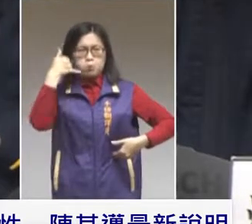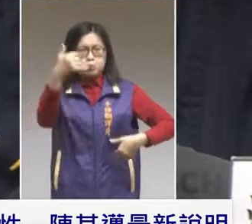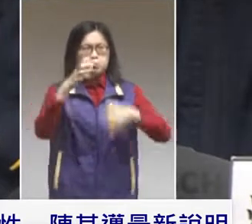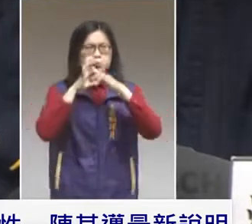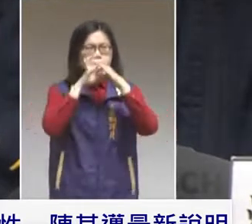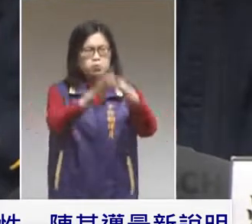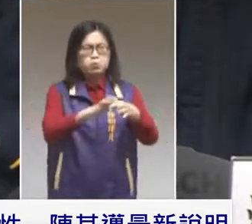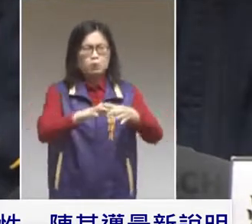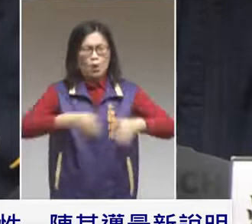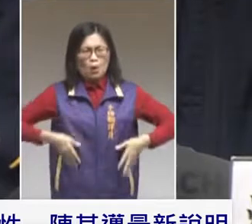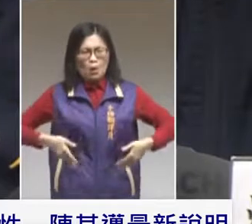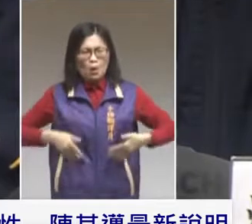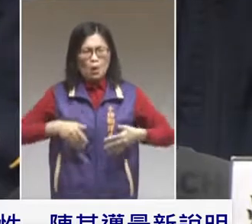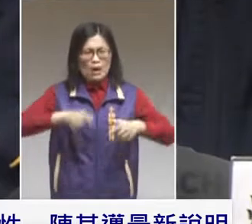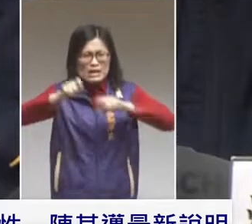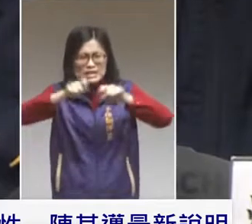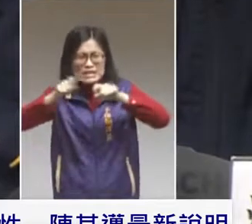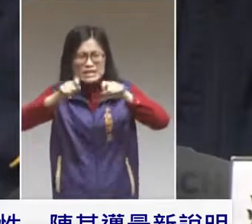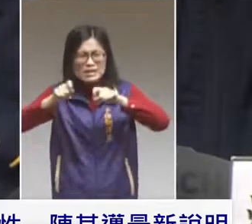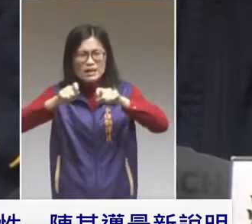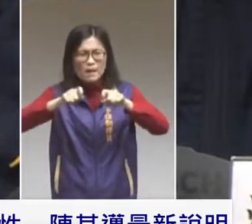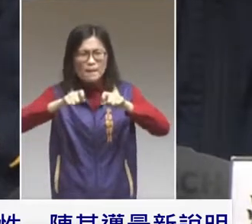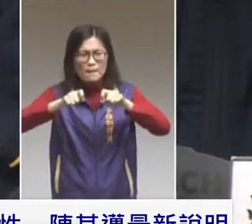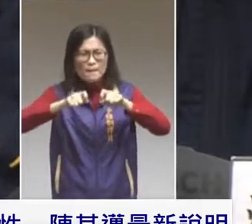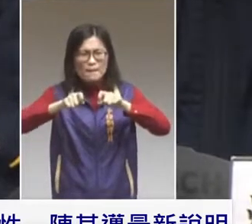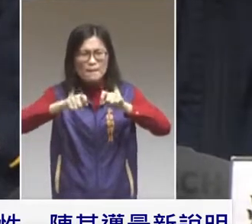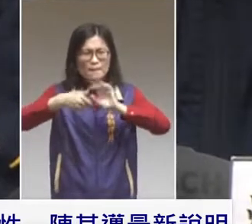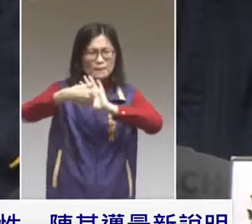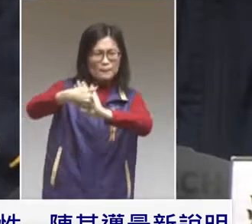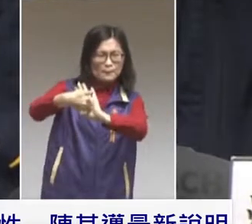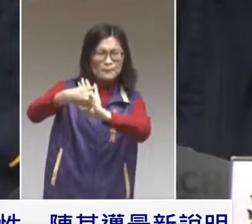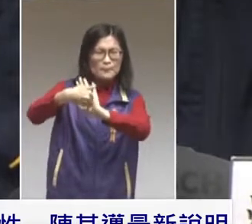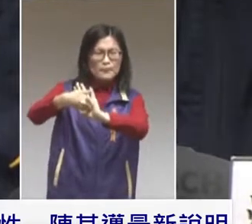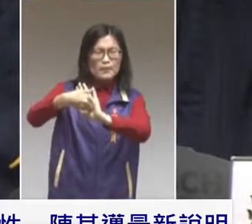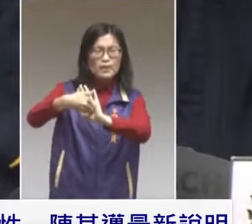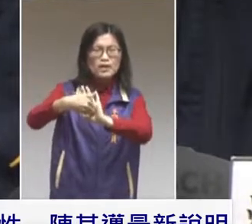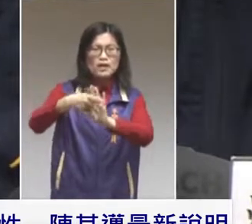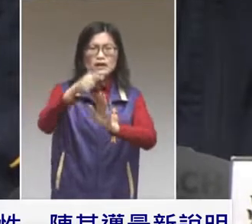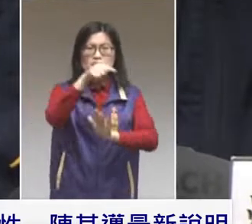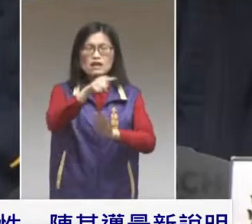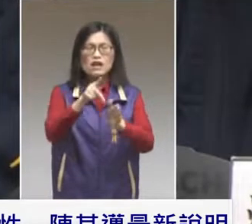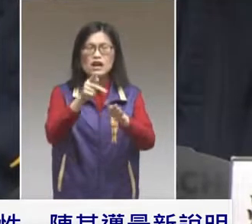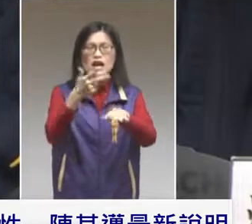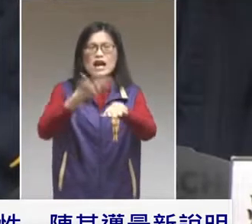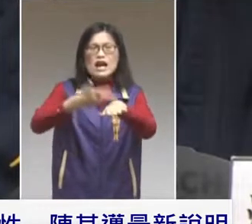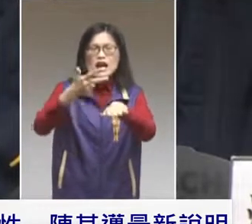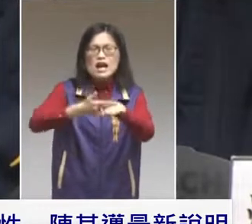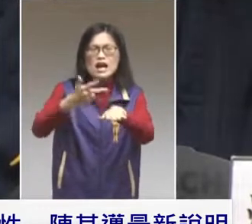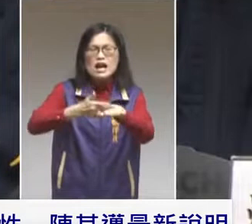呢，那我们也紧急联系了相关的一些应变措施。那